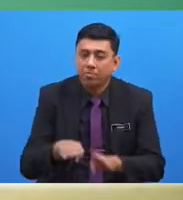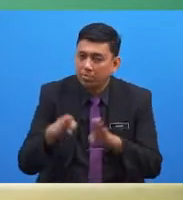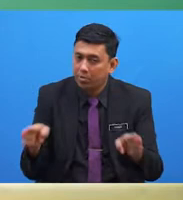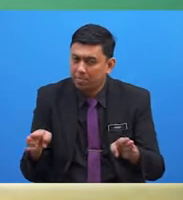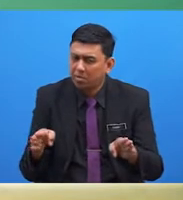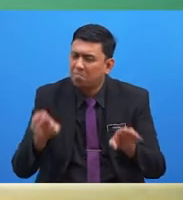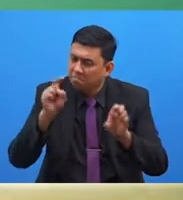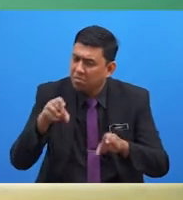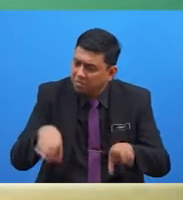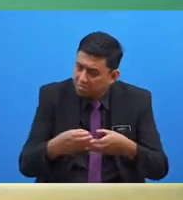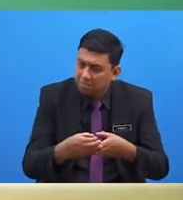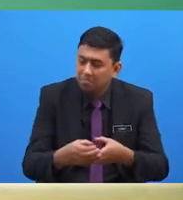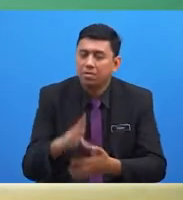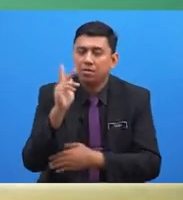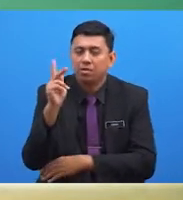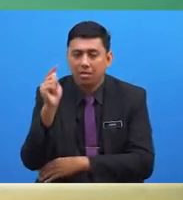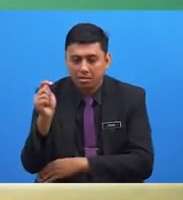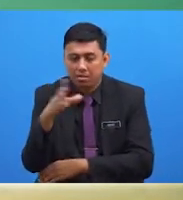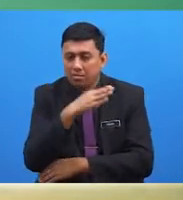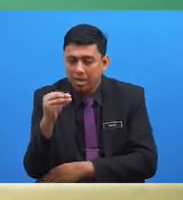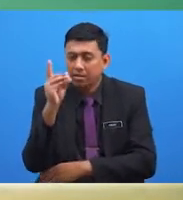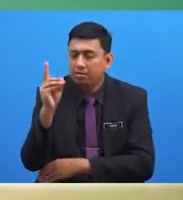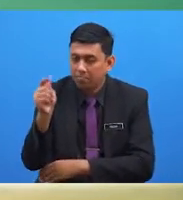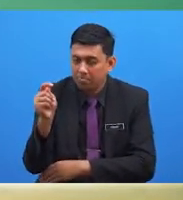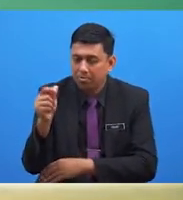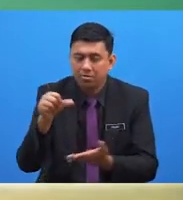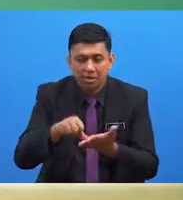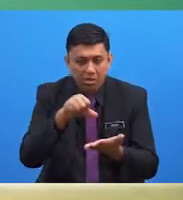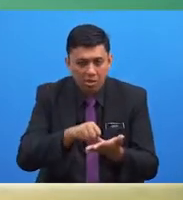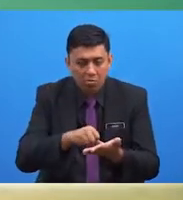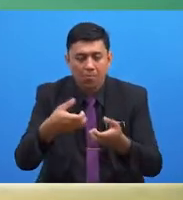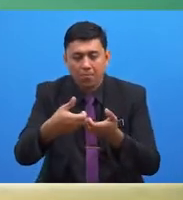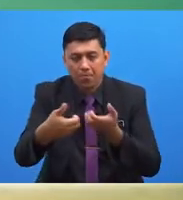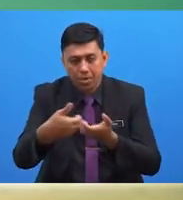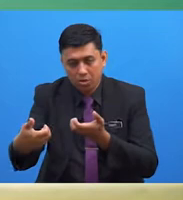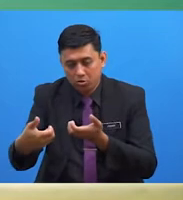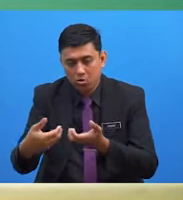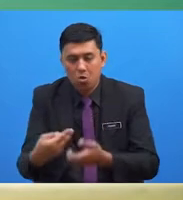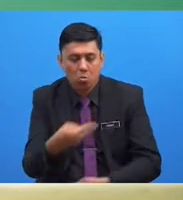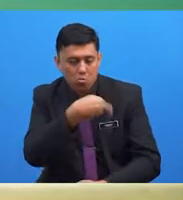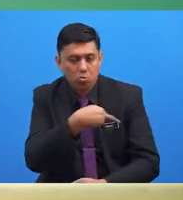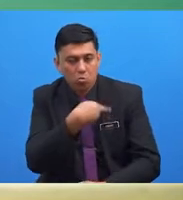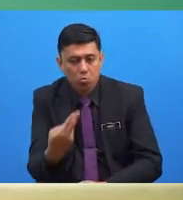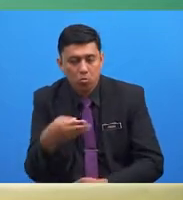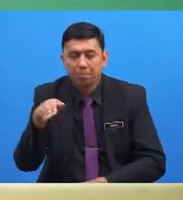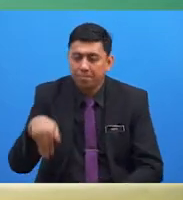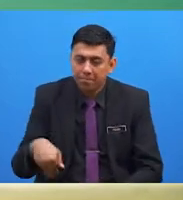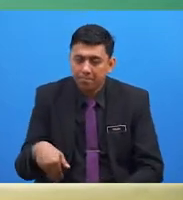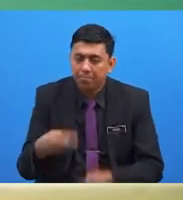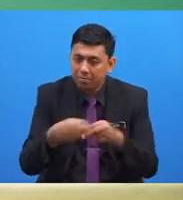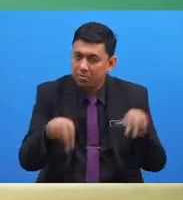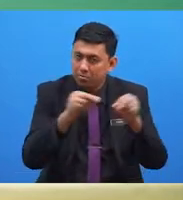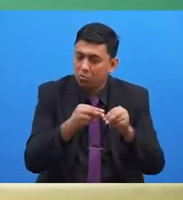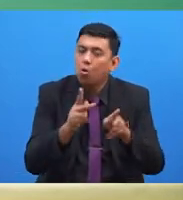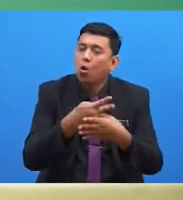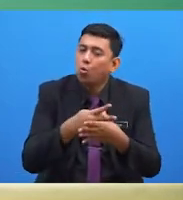Perbandingan perlu dibuat di bahagian kredit dan debit akaun pengasingan untung rugi ini sebelum nilai